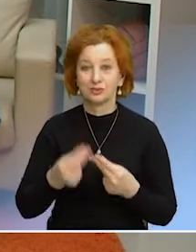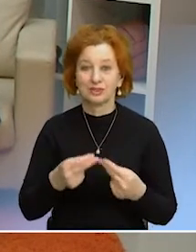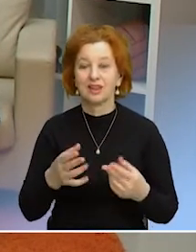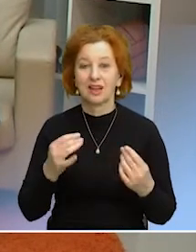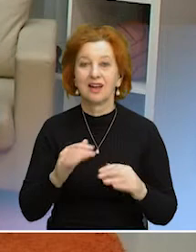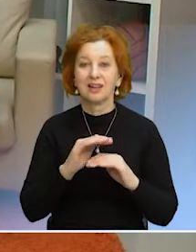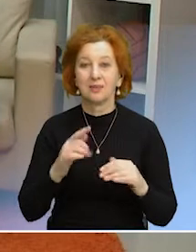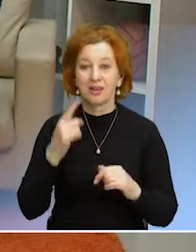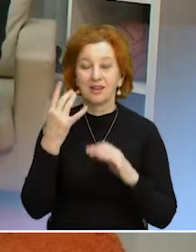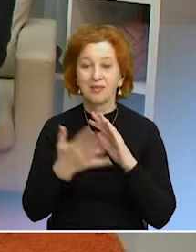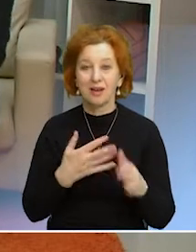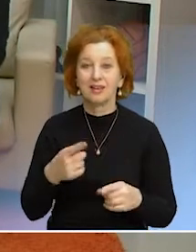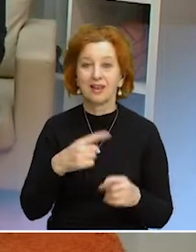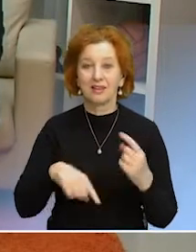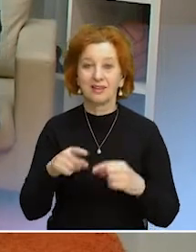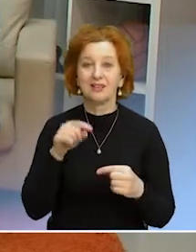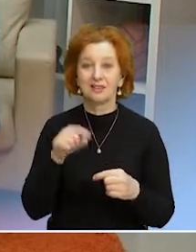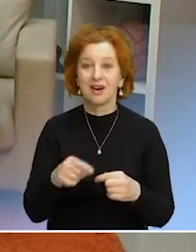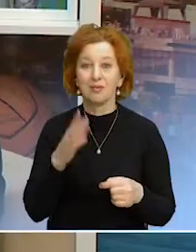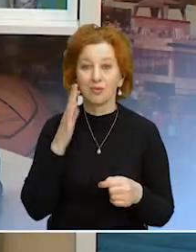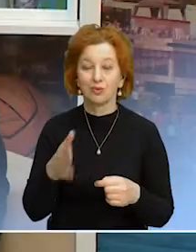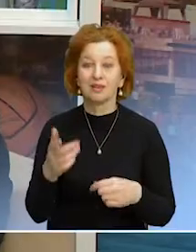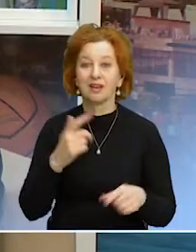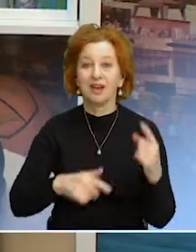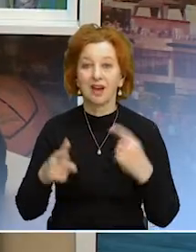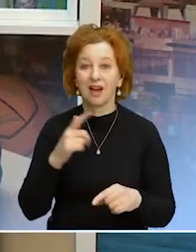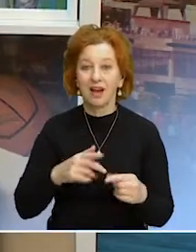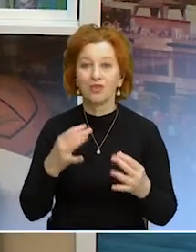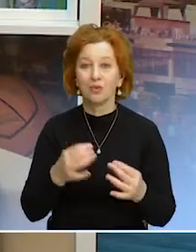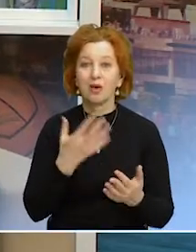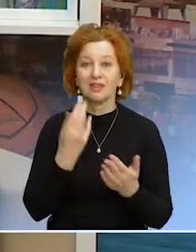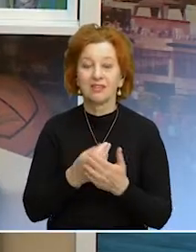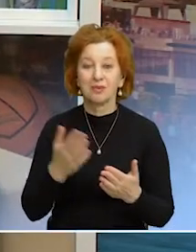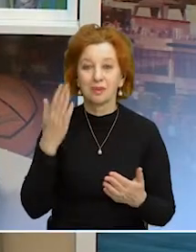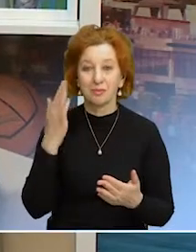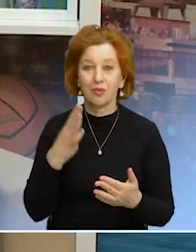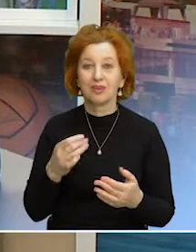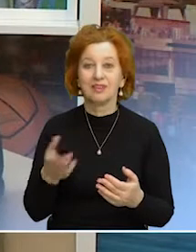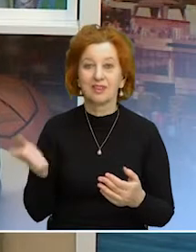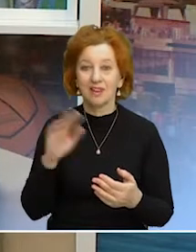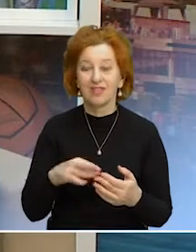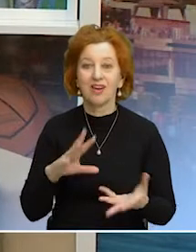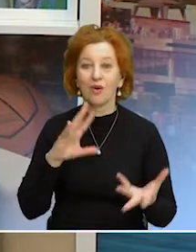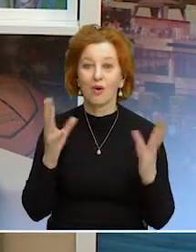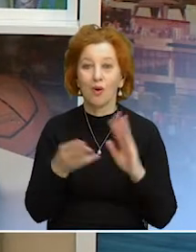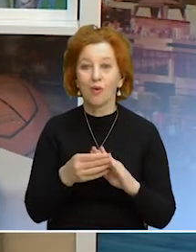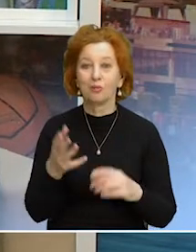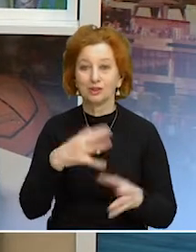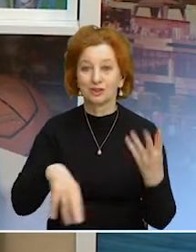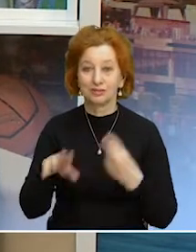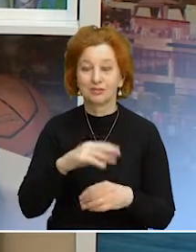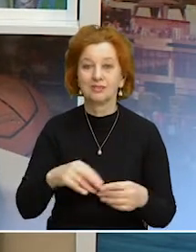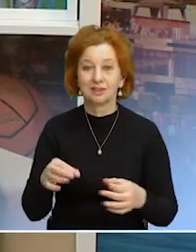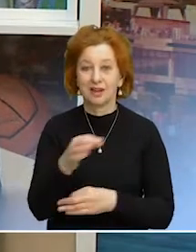Как? Ребята, понятно, они наверняка там готовятся по своим методикам каким-то. А ты? Сказали, оп, ты все, Баба-Яга.